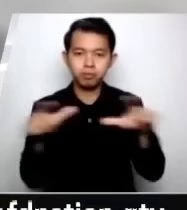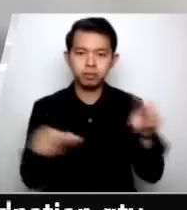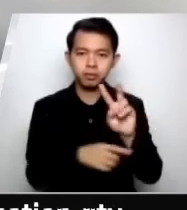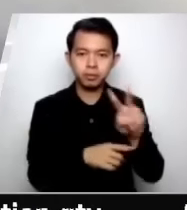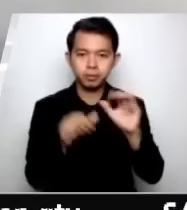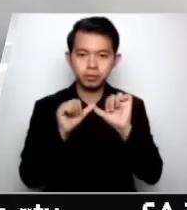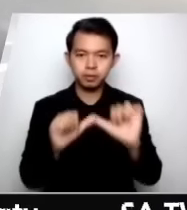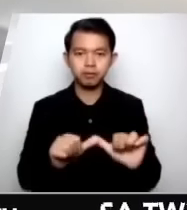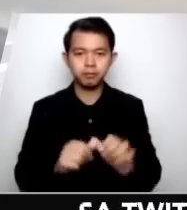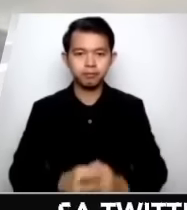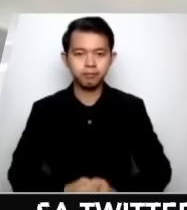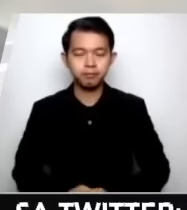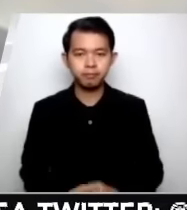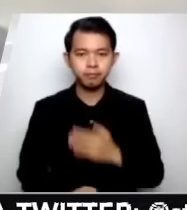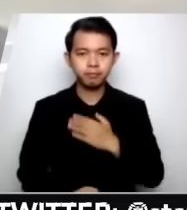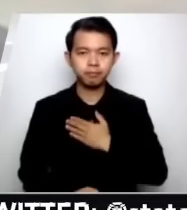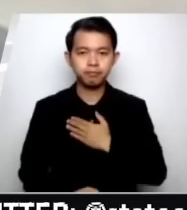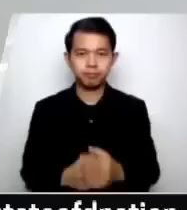GMA Integrated News.